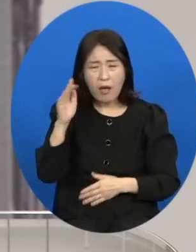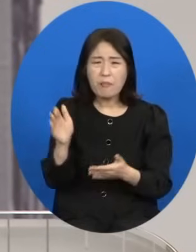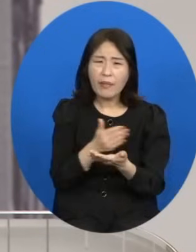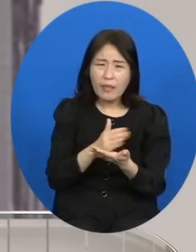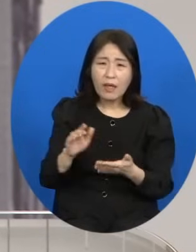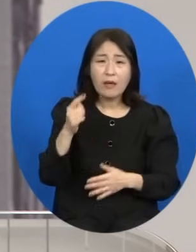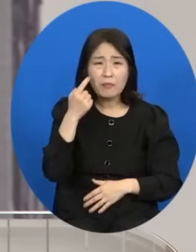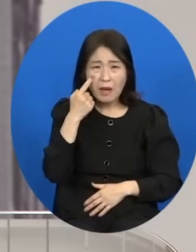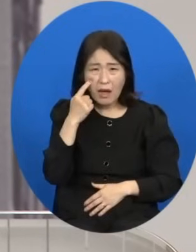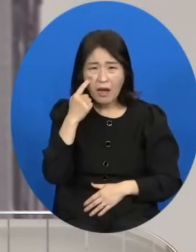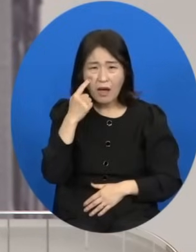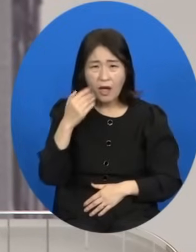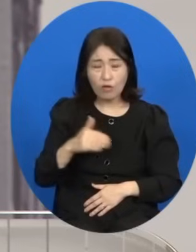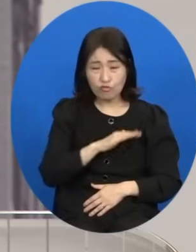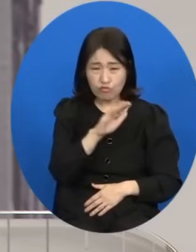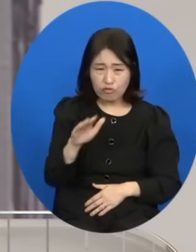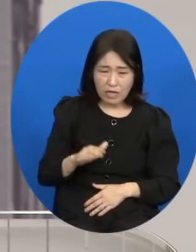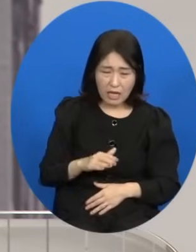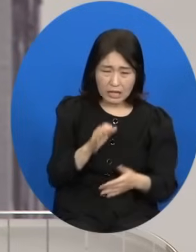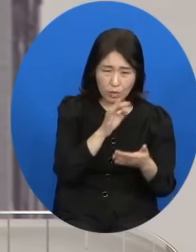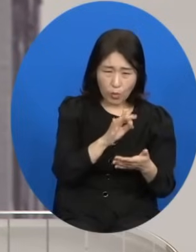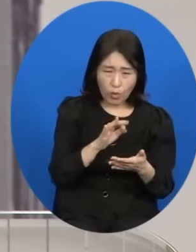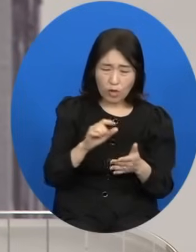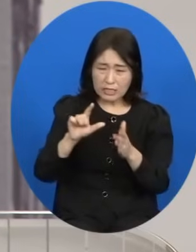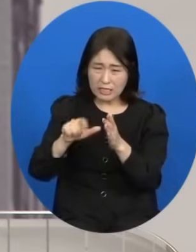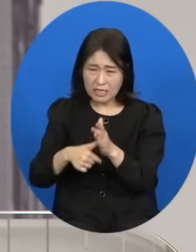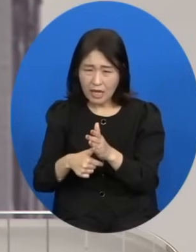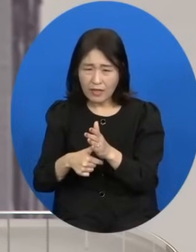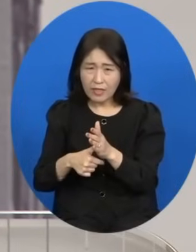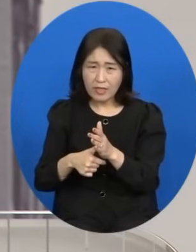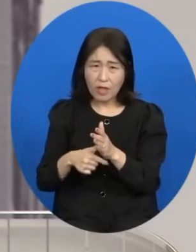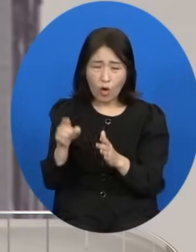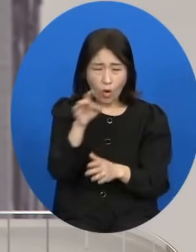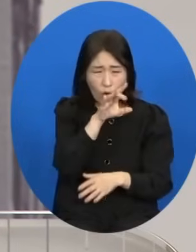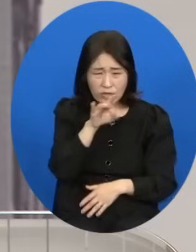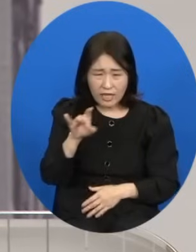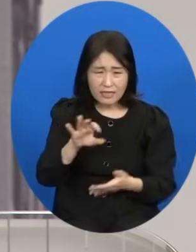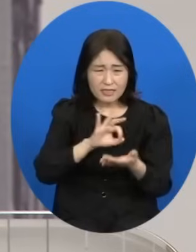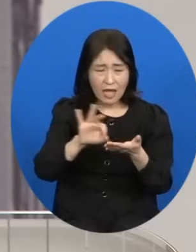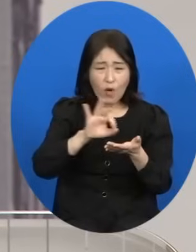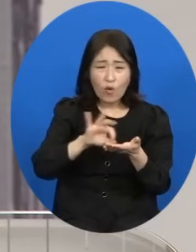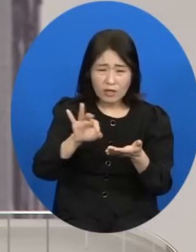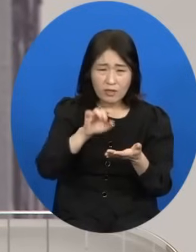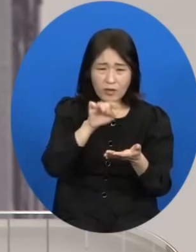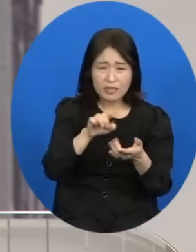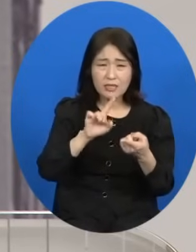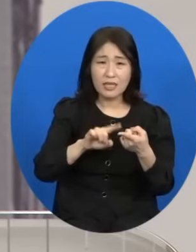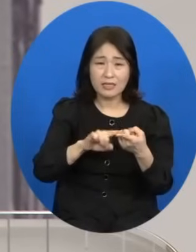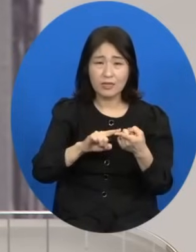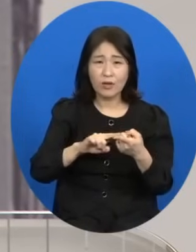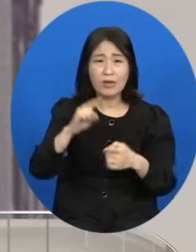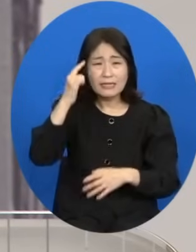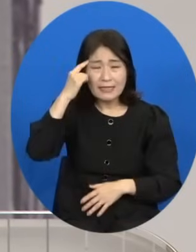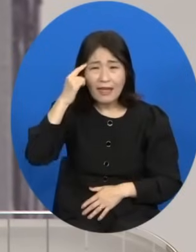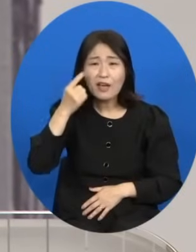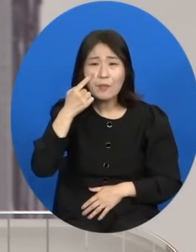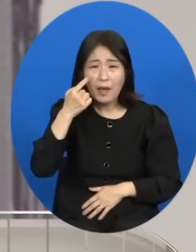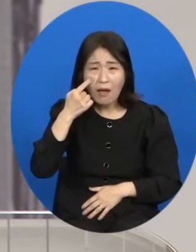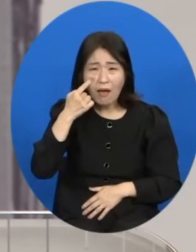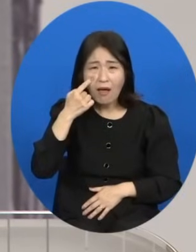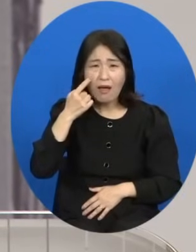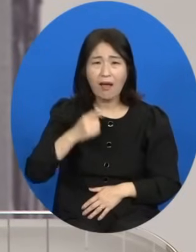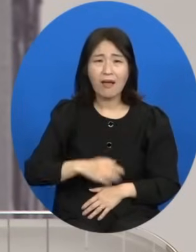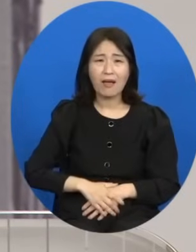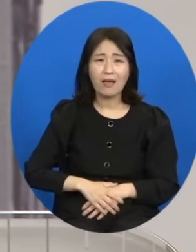우리의 인생과 시간과 물질을 어디에 투자를 해야 될지 무엇이 영원하고 무엇이 영원하지 않은지 썩어져 없어질 것인지